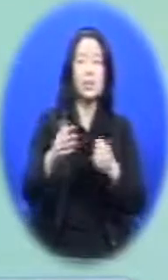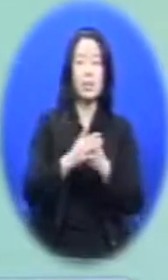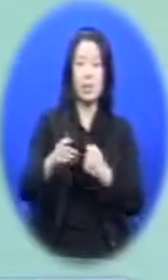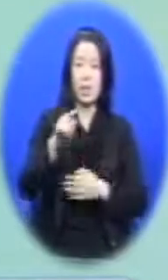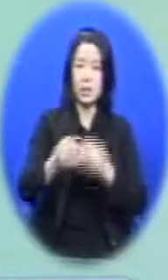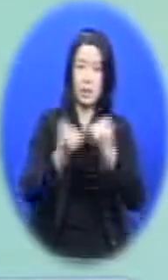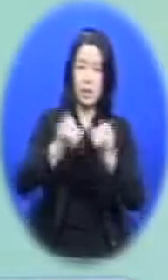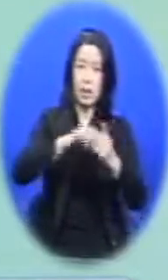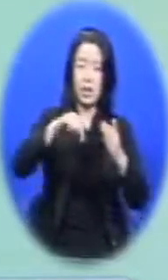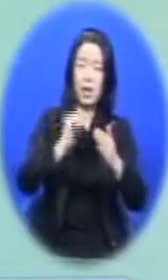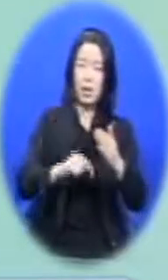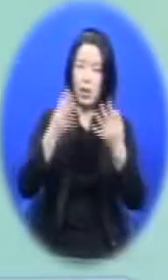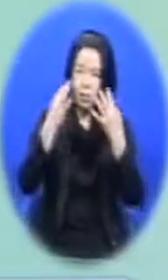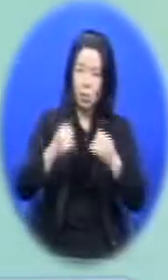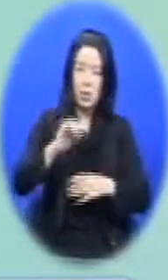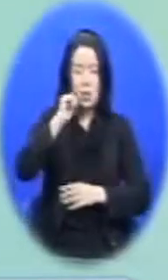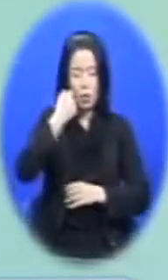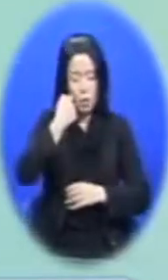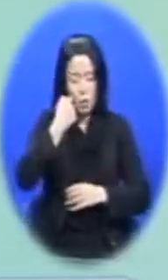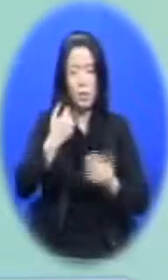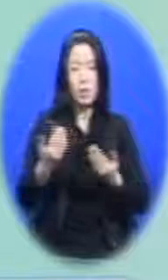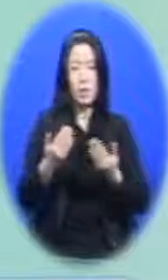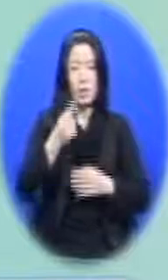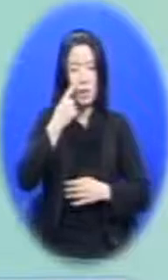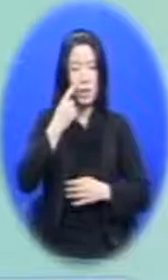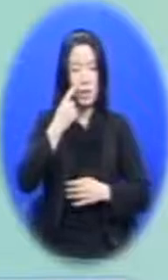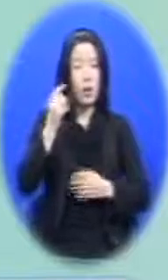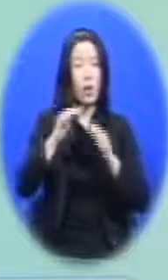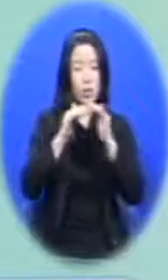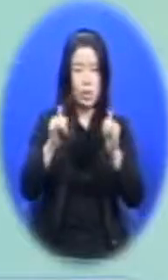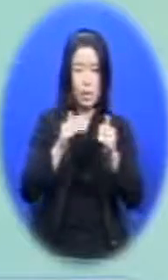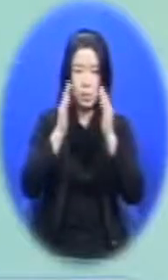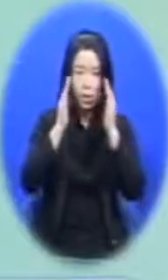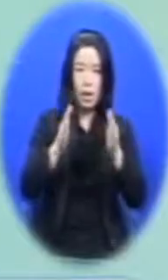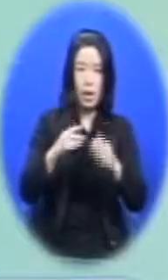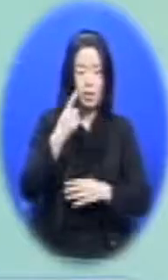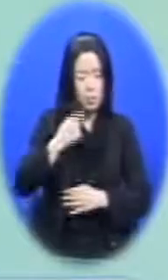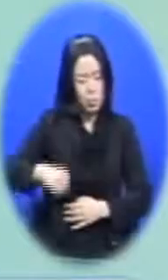그 자매 안에 얼마나 어려운 이들을 향한 긍휼함이 많은지를 깜짝 놀랐어요.